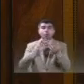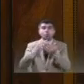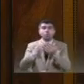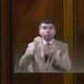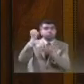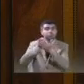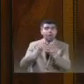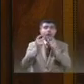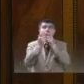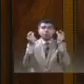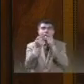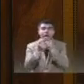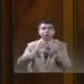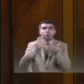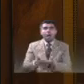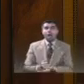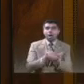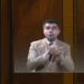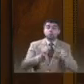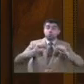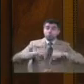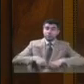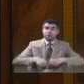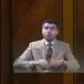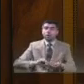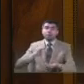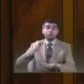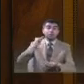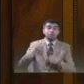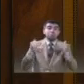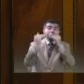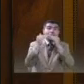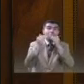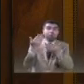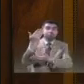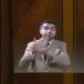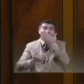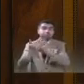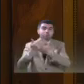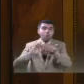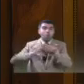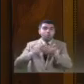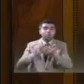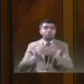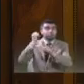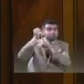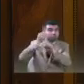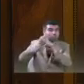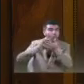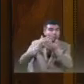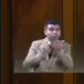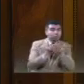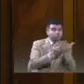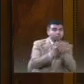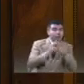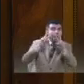الاستثمار والإنتاجية والاستهلاك والوصول إلى مستوى اقتصادي قادر على خلق